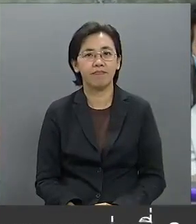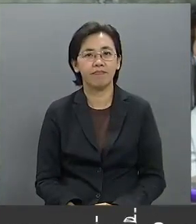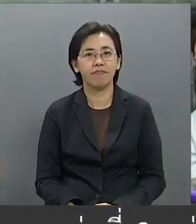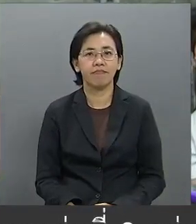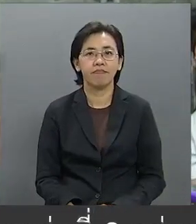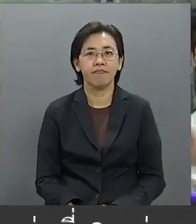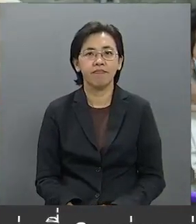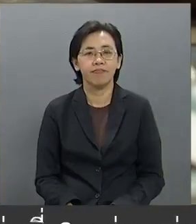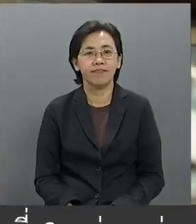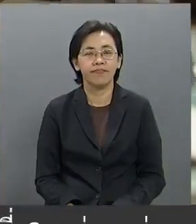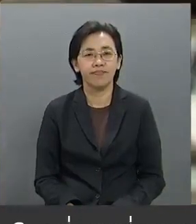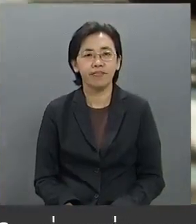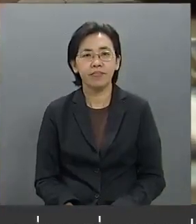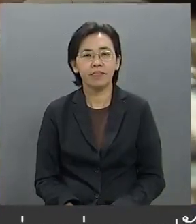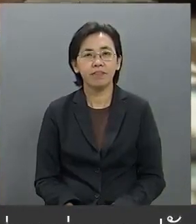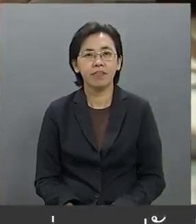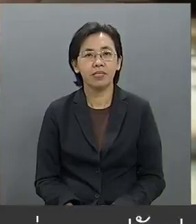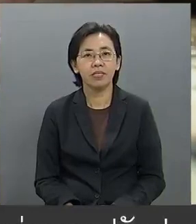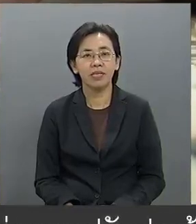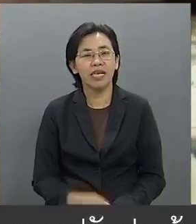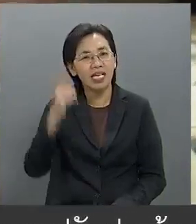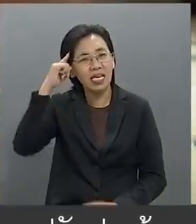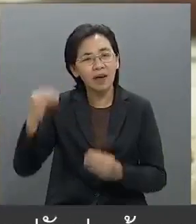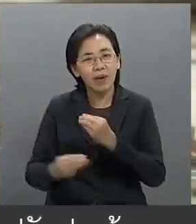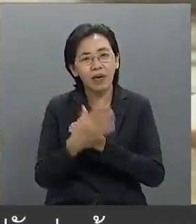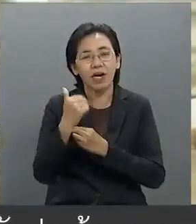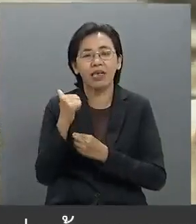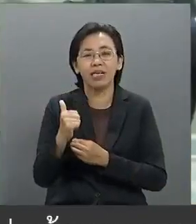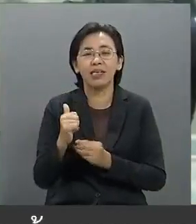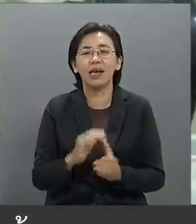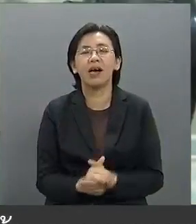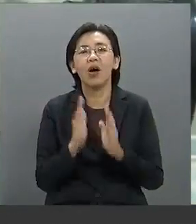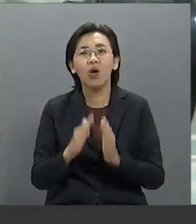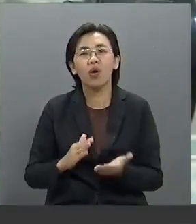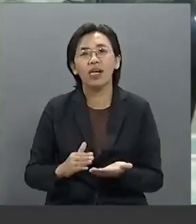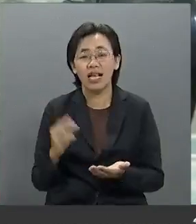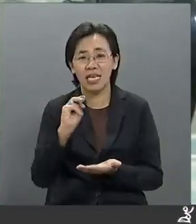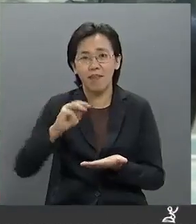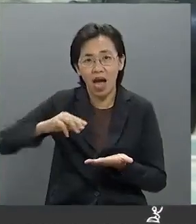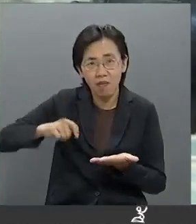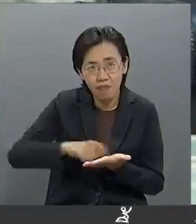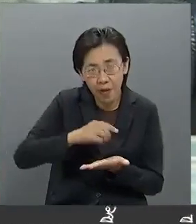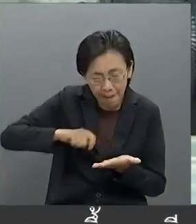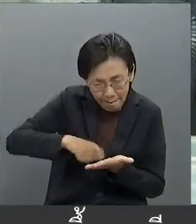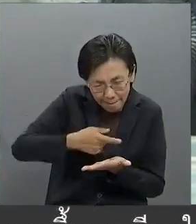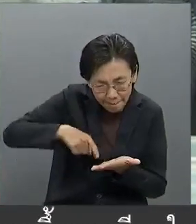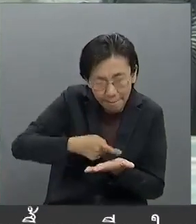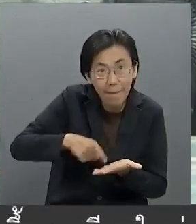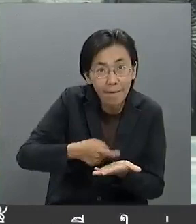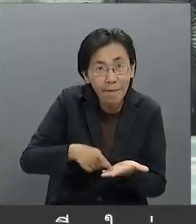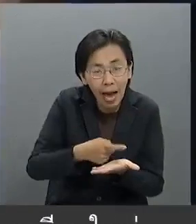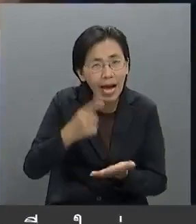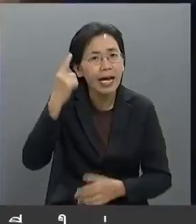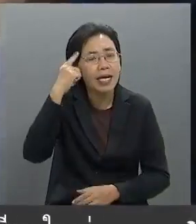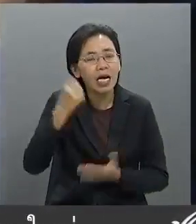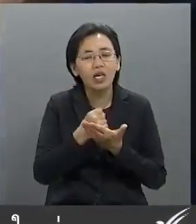หากในวิกฤตกลับเป็นโอกาสให้รุ่นพี่ศิลปินภาพพิมพ์แกะไม้ชื่อดังจักรีคงแก้วเปิดโปรเจกต์พี่ช่วยน้องไ